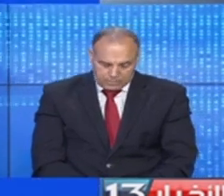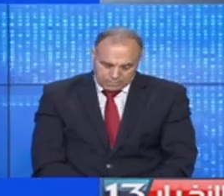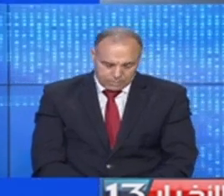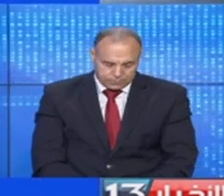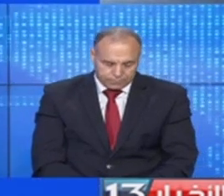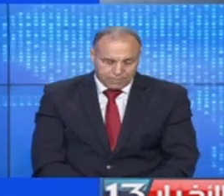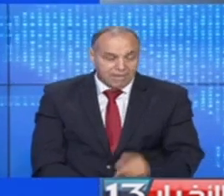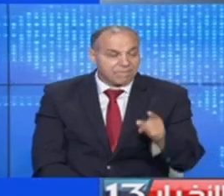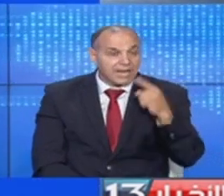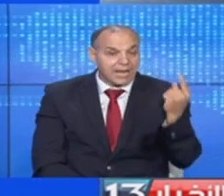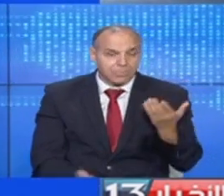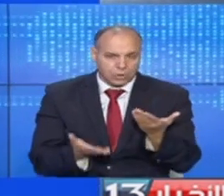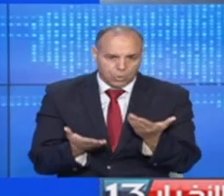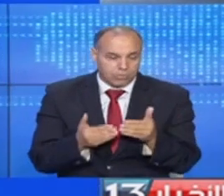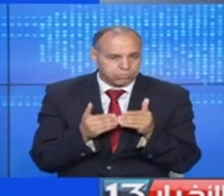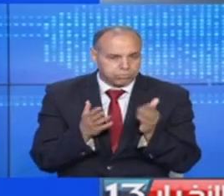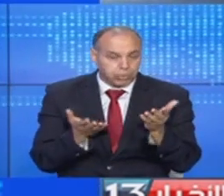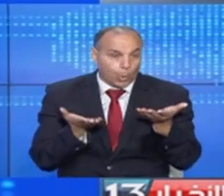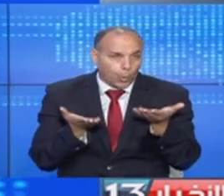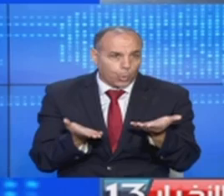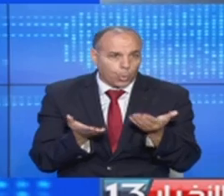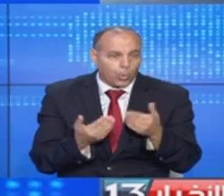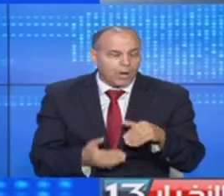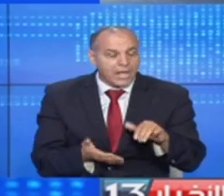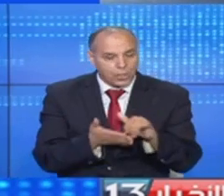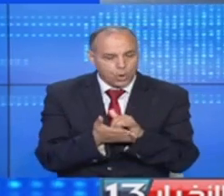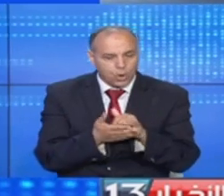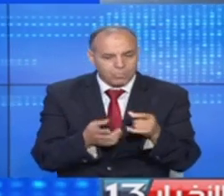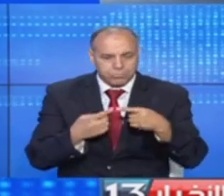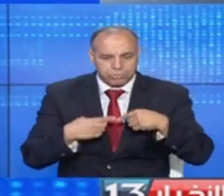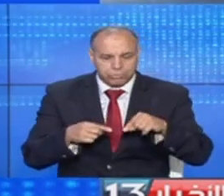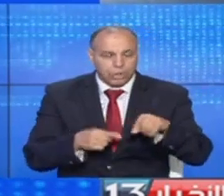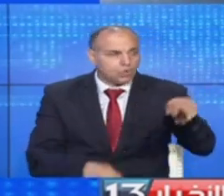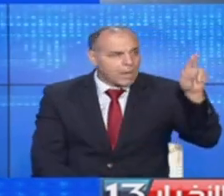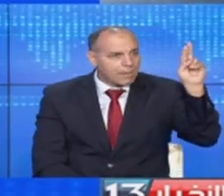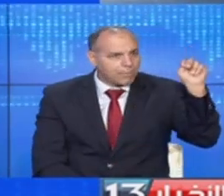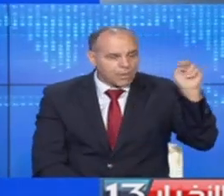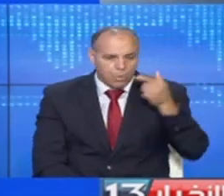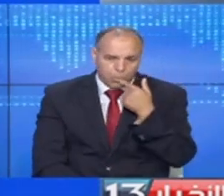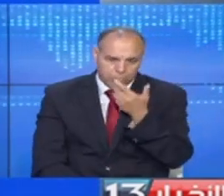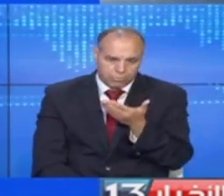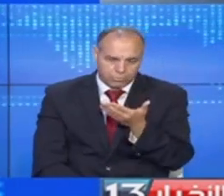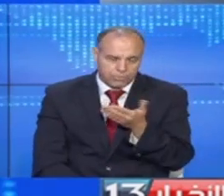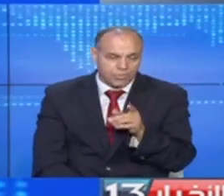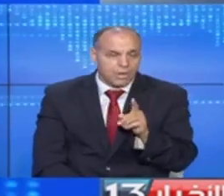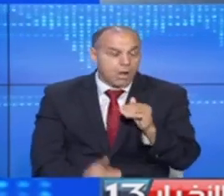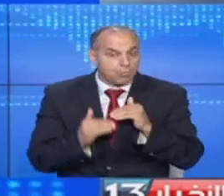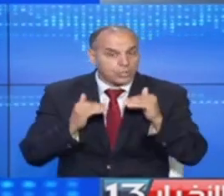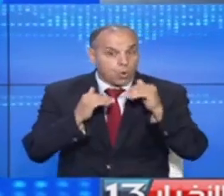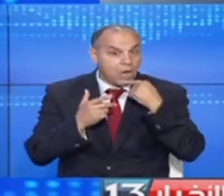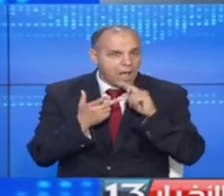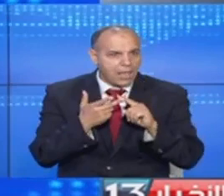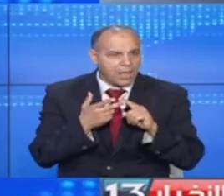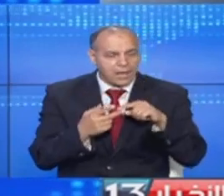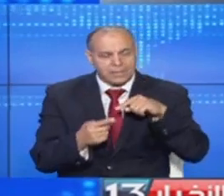دوليا الان تفتتح اليوم في نيويورك جلسه الجمعيه العامه للامم المتحده رفيعه المستوى في